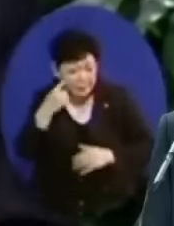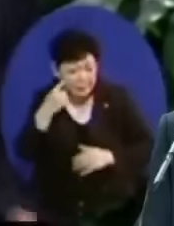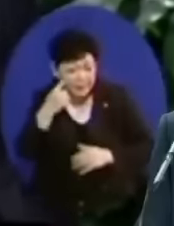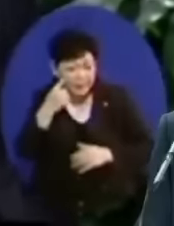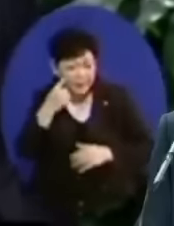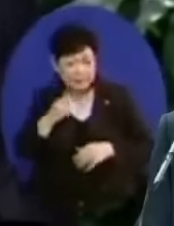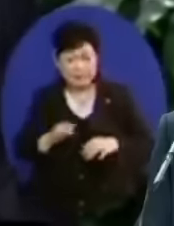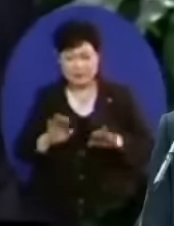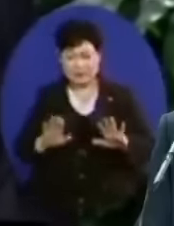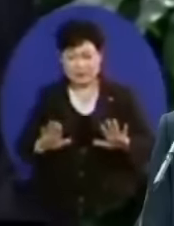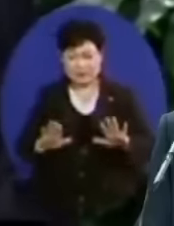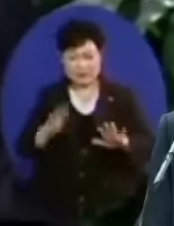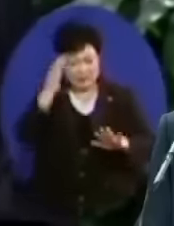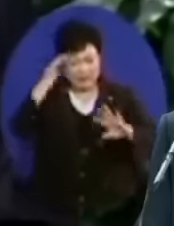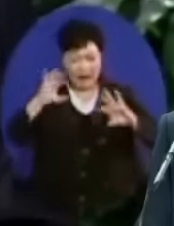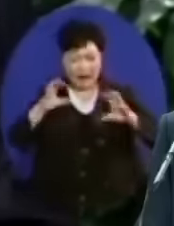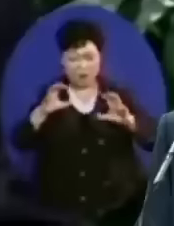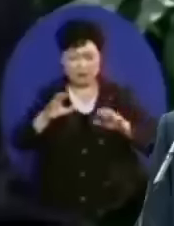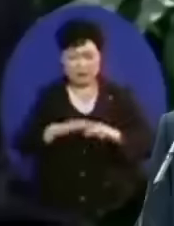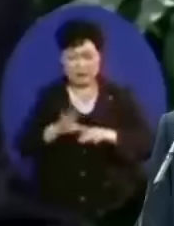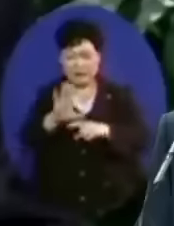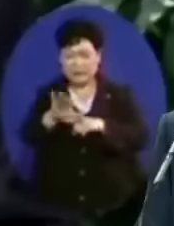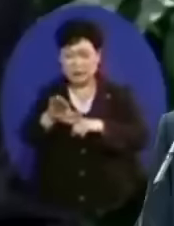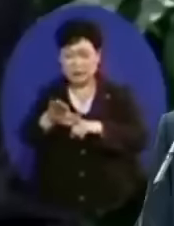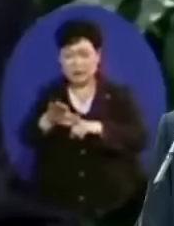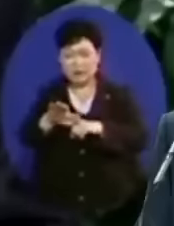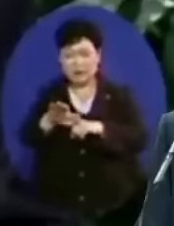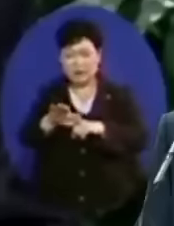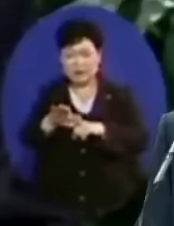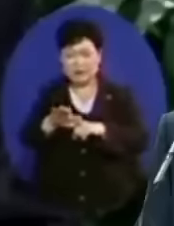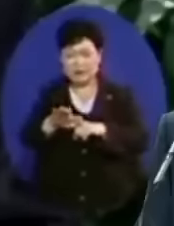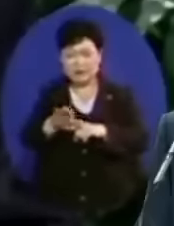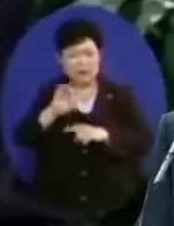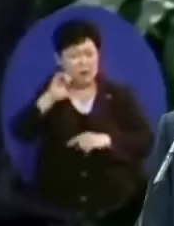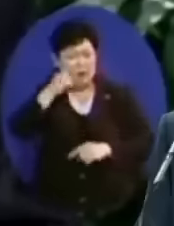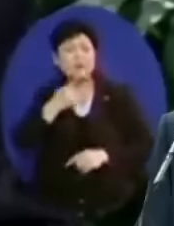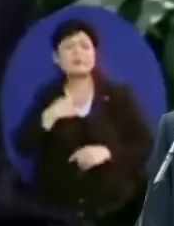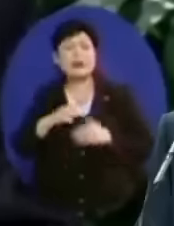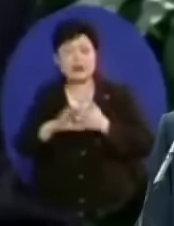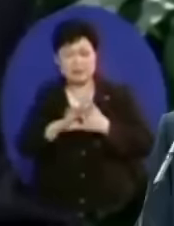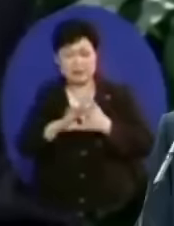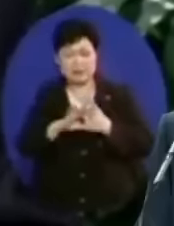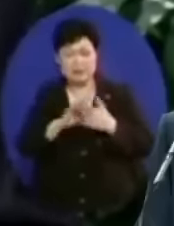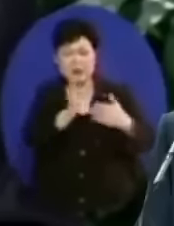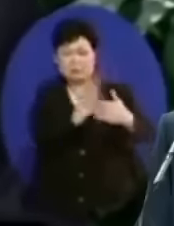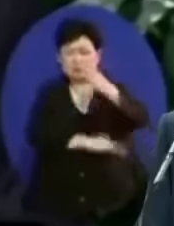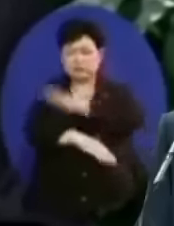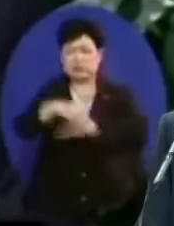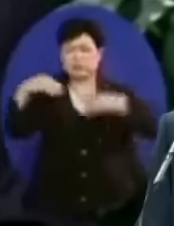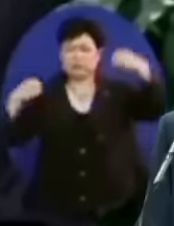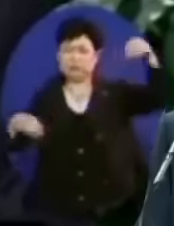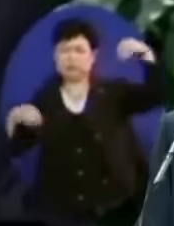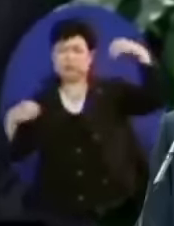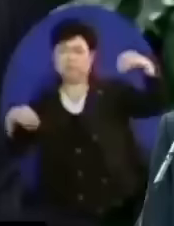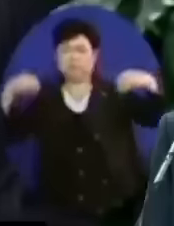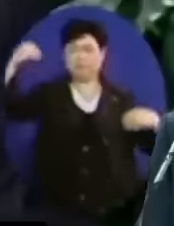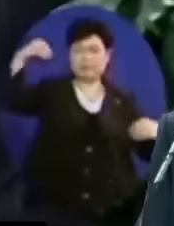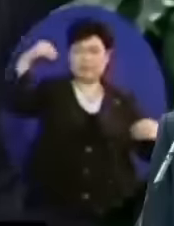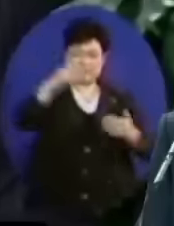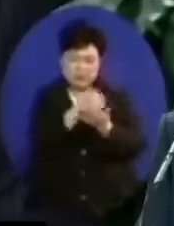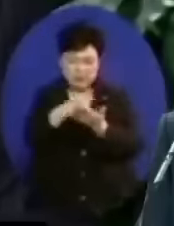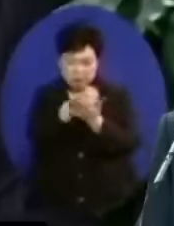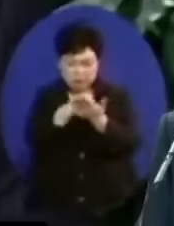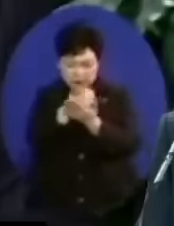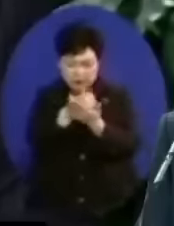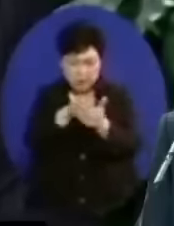그래서 오늘 우리 한국에서는 시골에서 어려움을 당하면 무당을 데려다 오고 점쟁이를 불러서 점을 치고